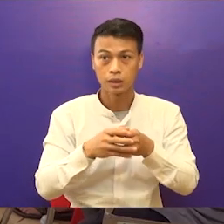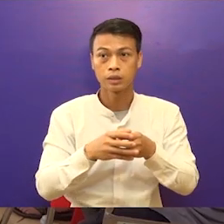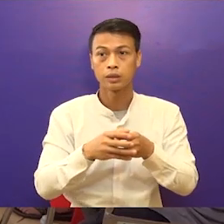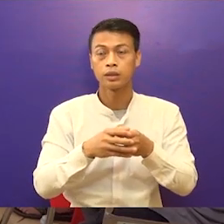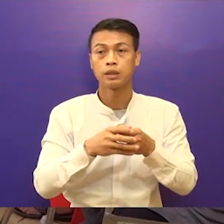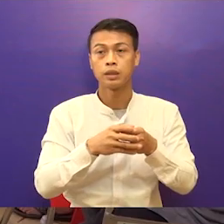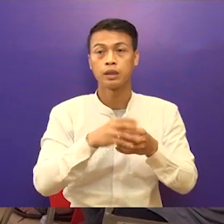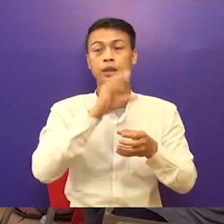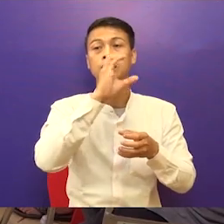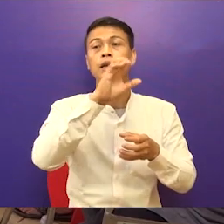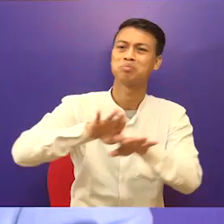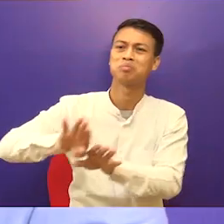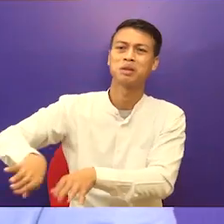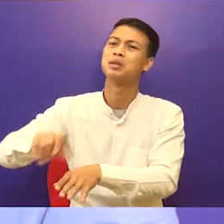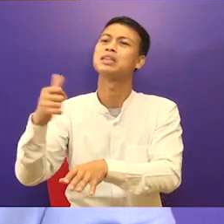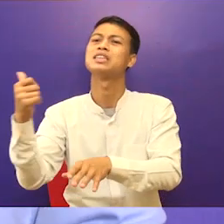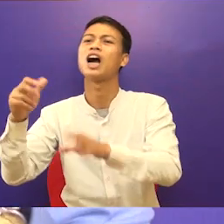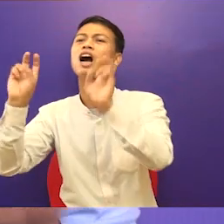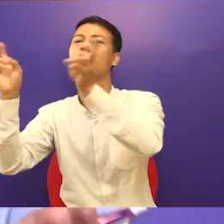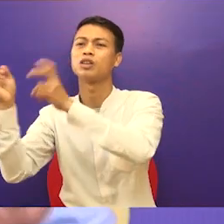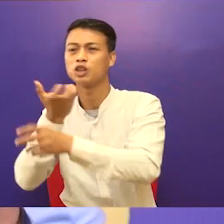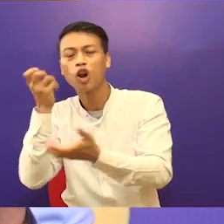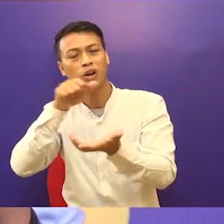င့်လမ်းနဲ့ကျွန်တော်တို့လည်းလက်လွတ်သွားနိုင်ပါတယ